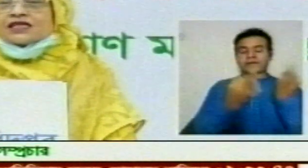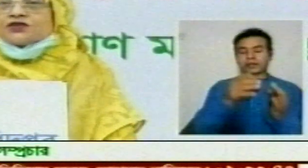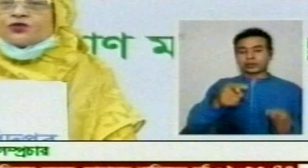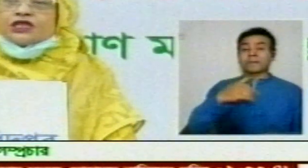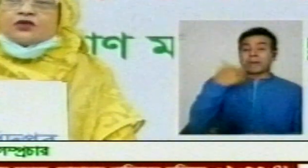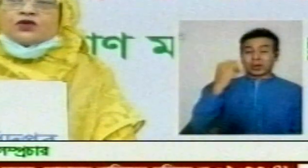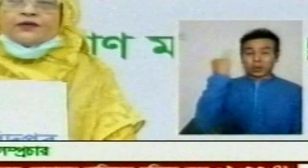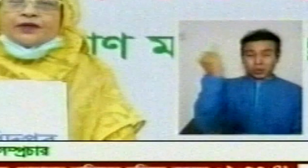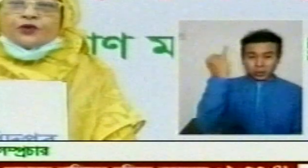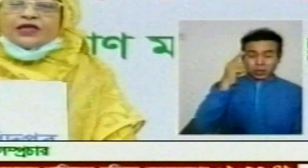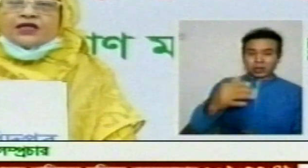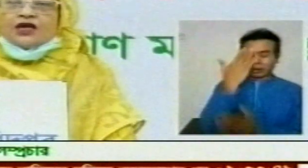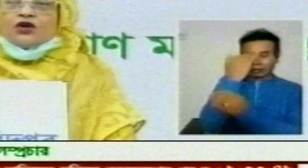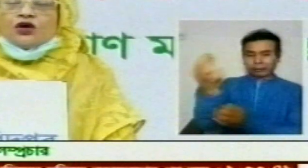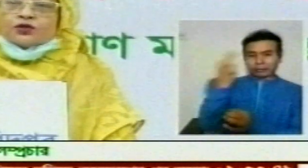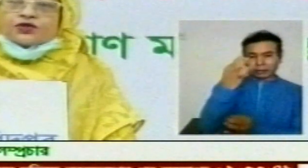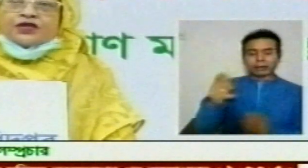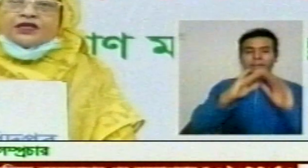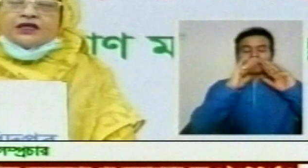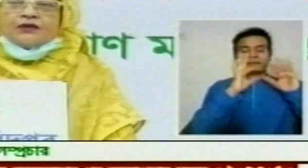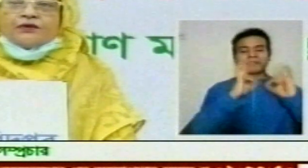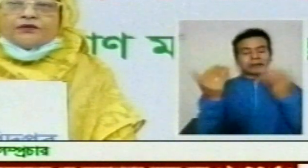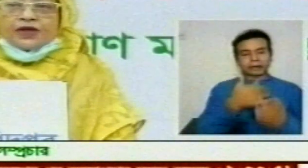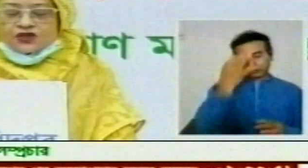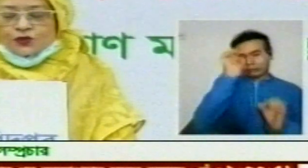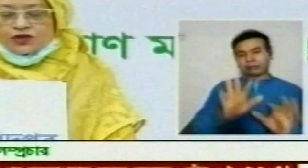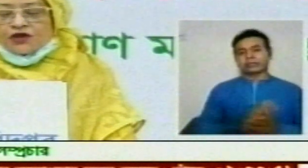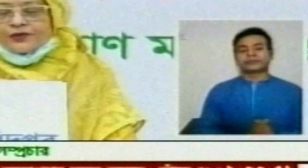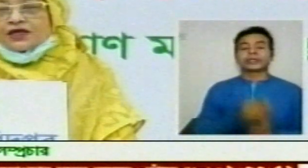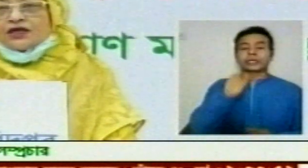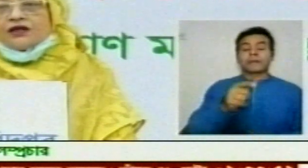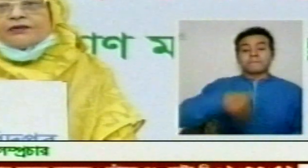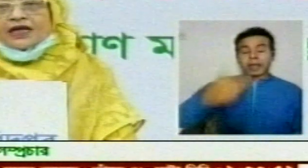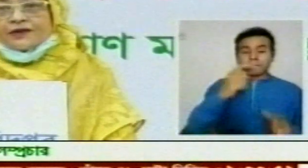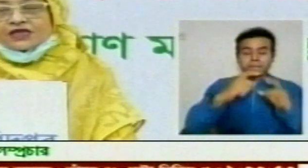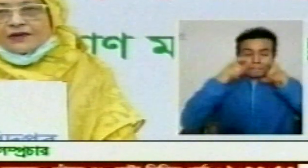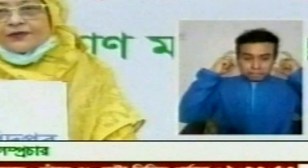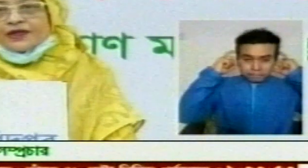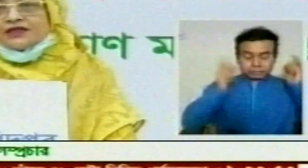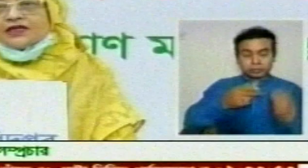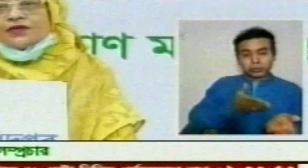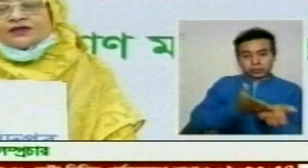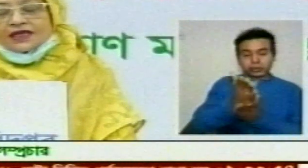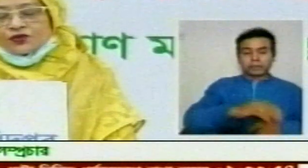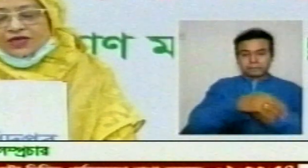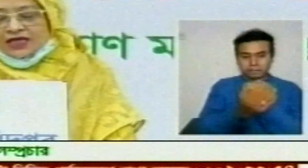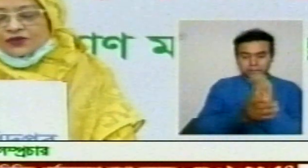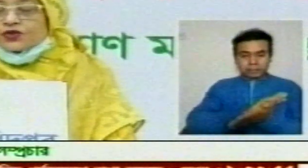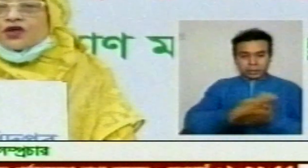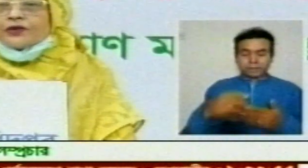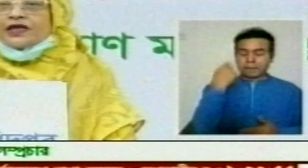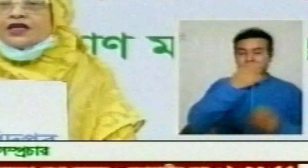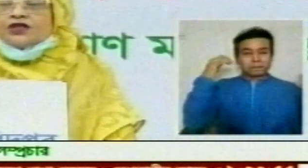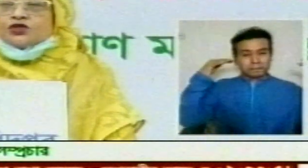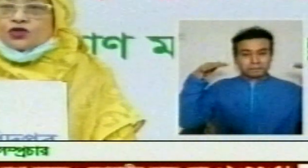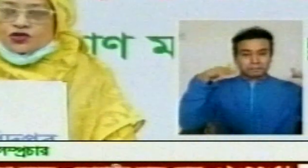যা স্বাস্থ্যবিধিগুলো আমরা বলি, অবশ্যই মাস্ক পরতে হবে, বারবার সাবান পানি দিয়ে 20 সেকেন্ড ধরে হাত ধুতে